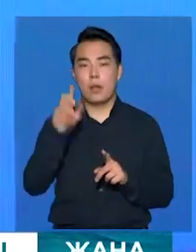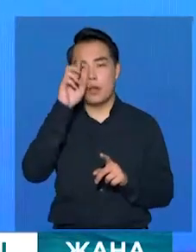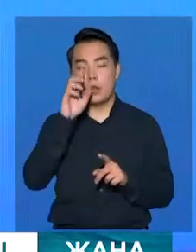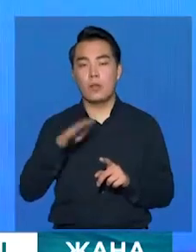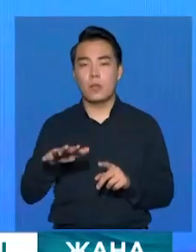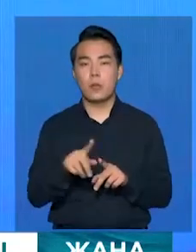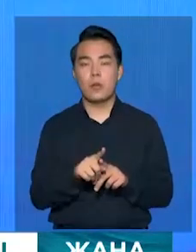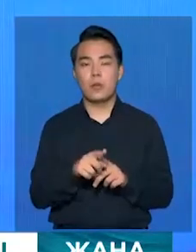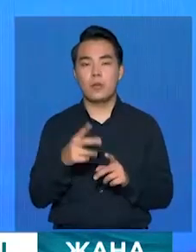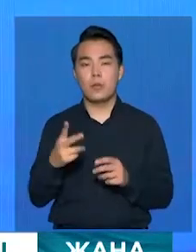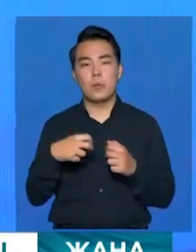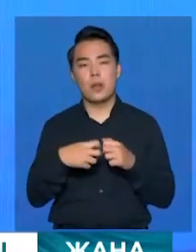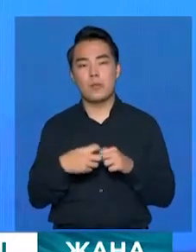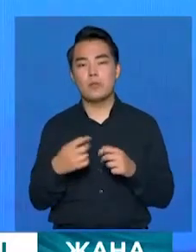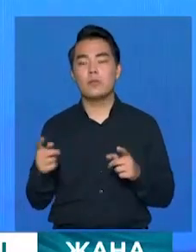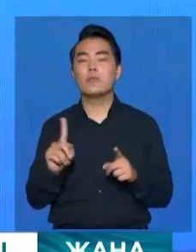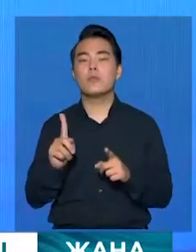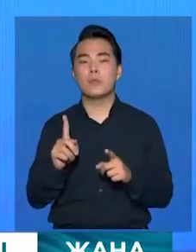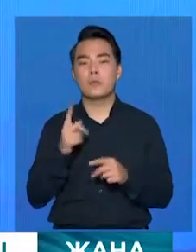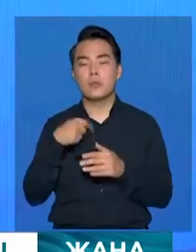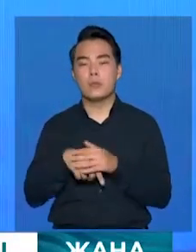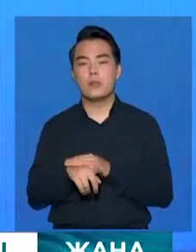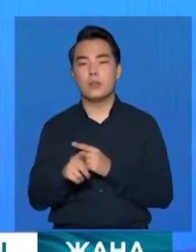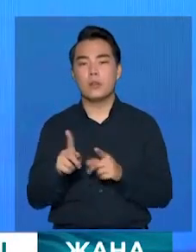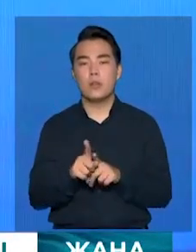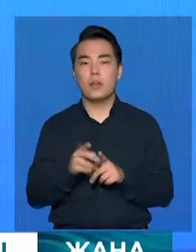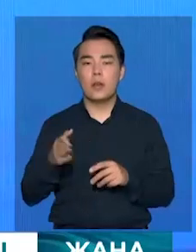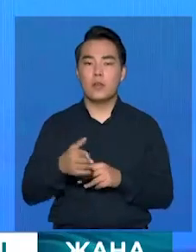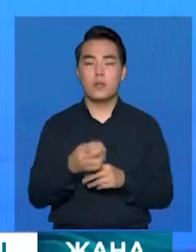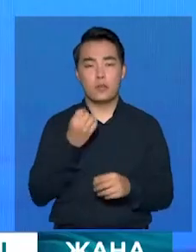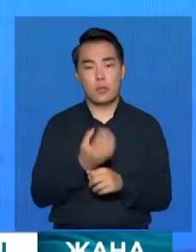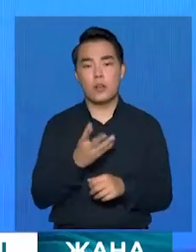жеу мәдениетінің қалыптаспағандығы ма, немесе балық бағасының тым қымбат болғанынан ба?